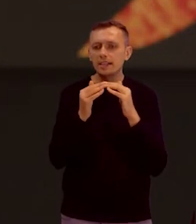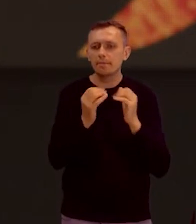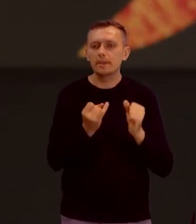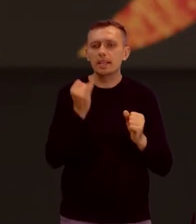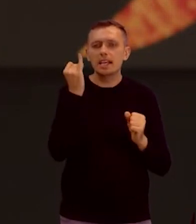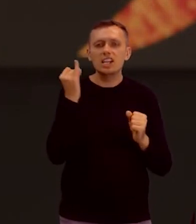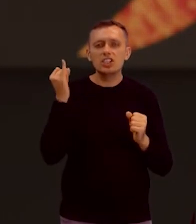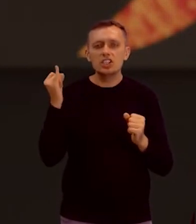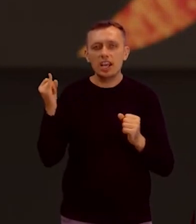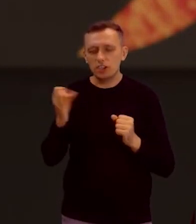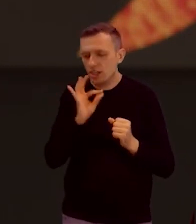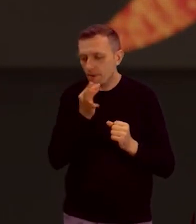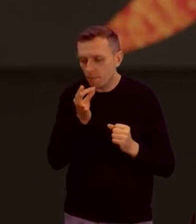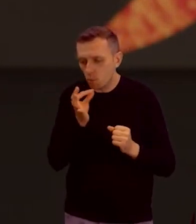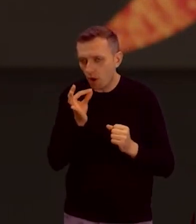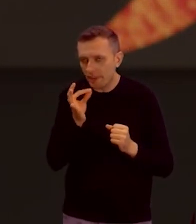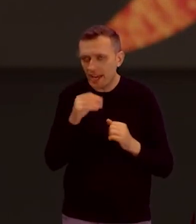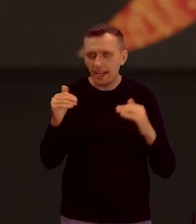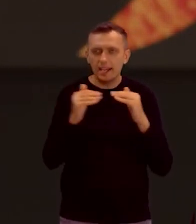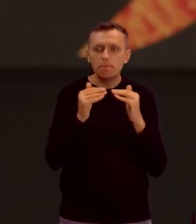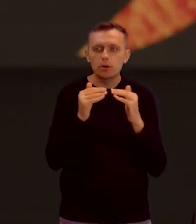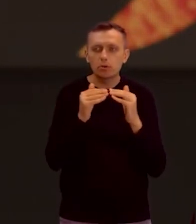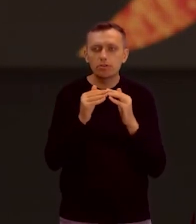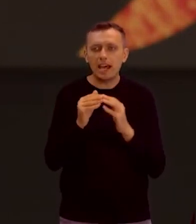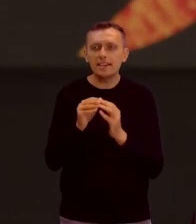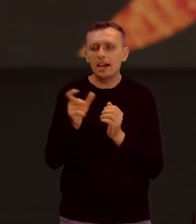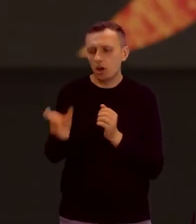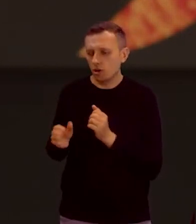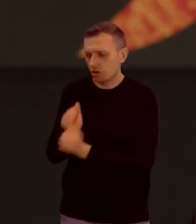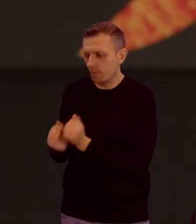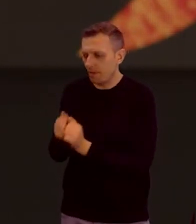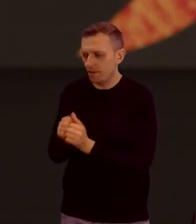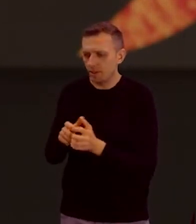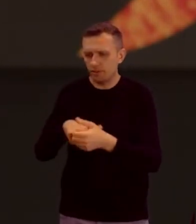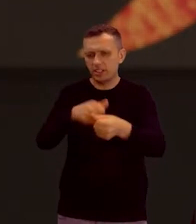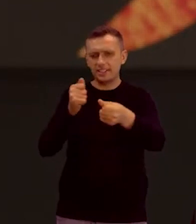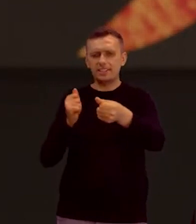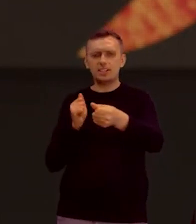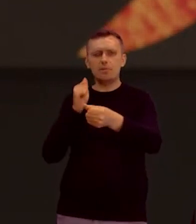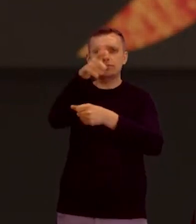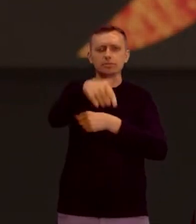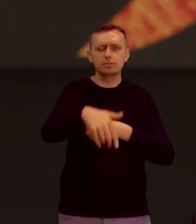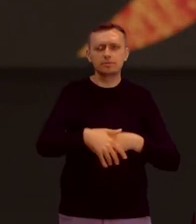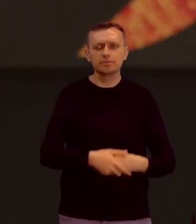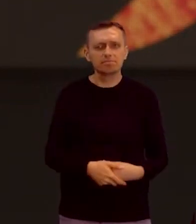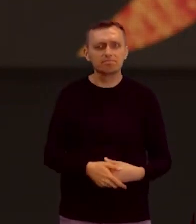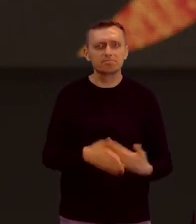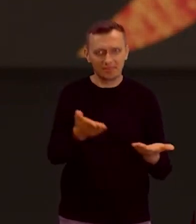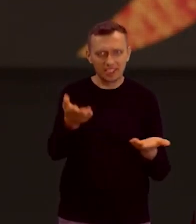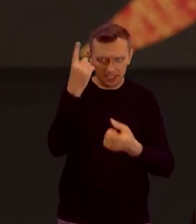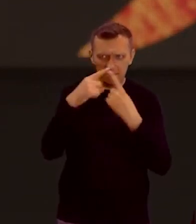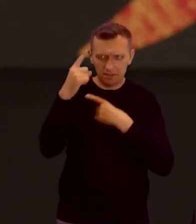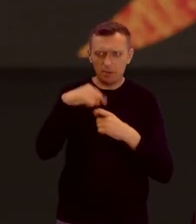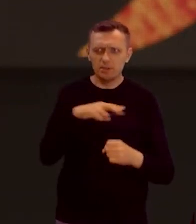jest potężna. Pomyślcie, co mogą zrobić nasze dzieci. To one